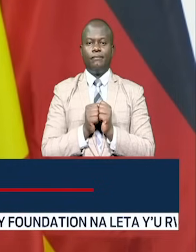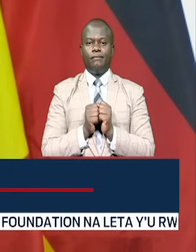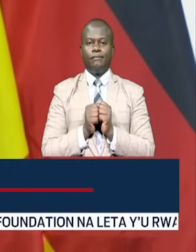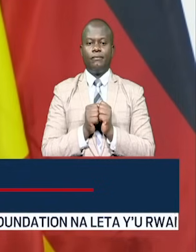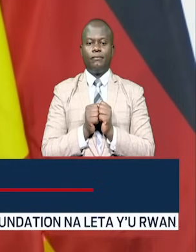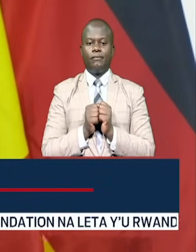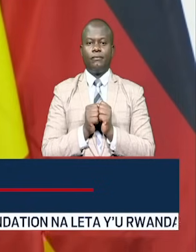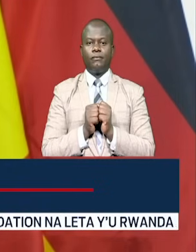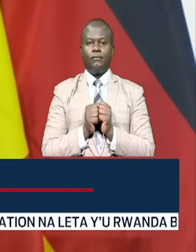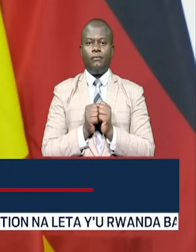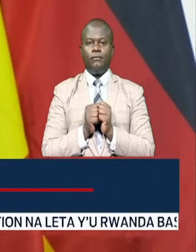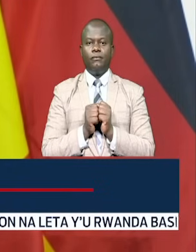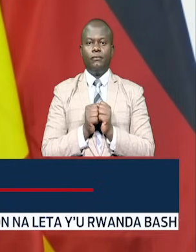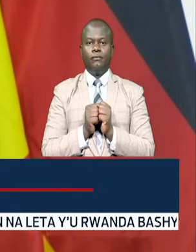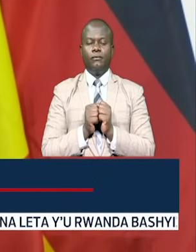democratized